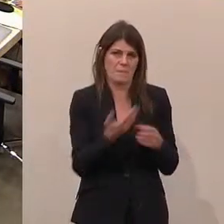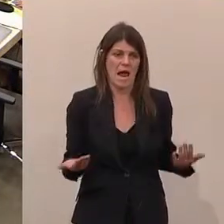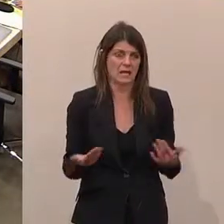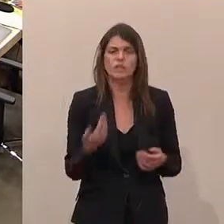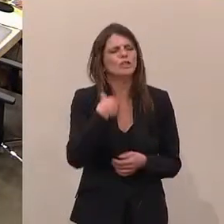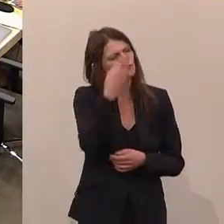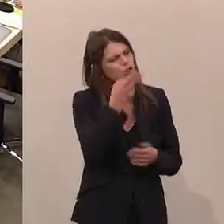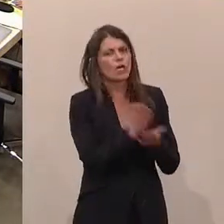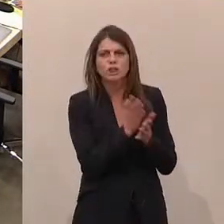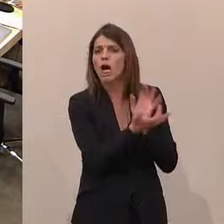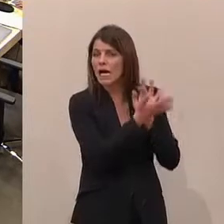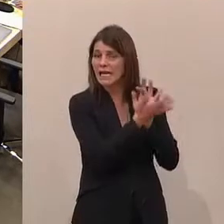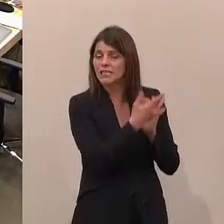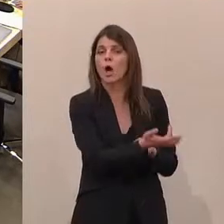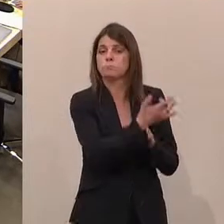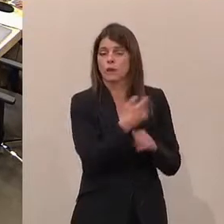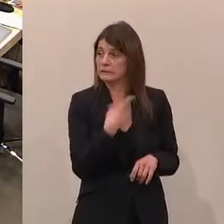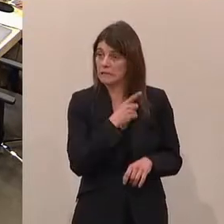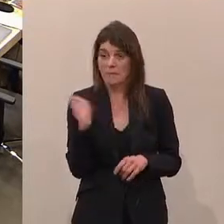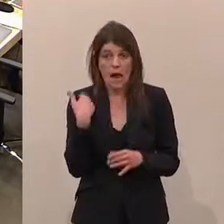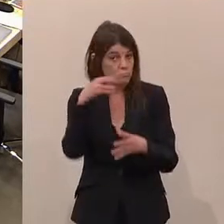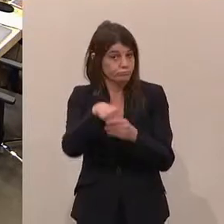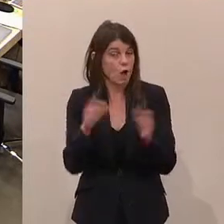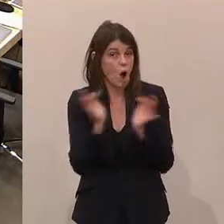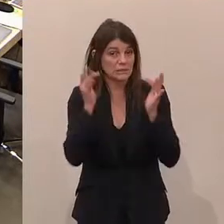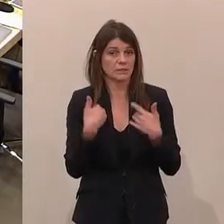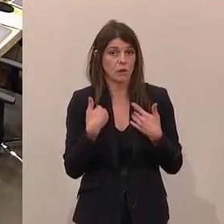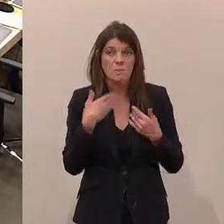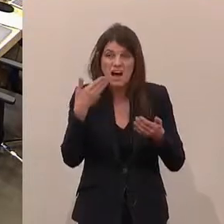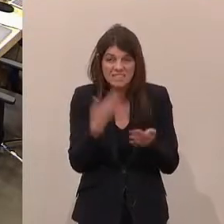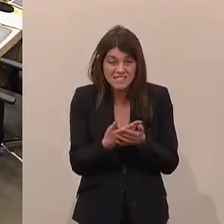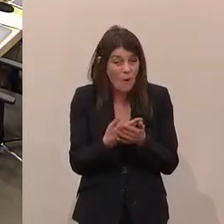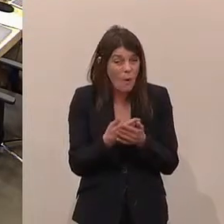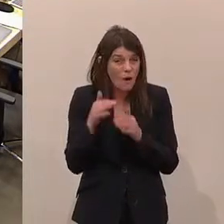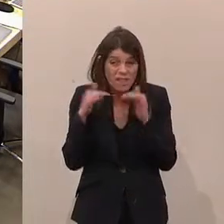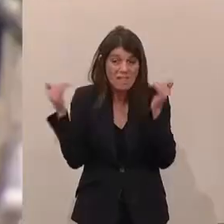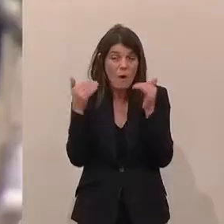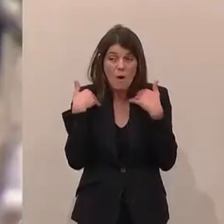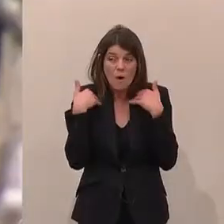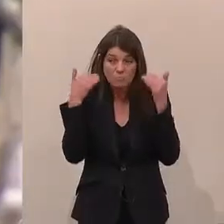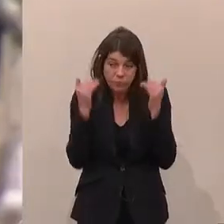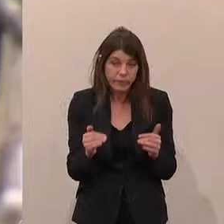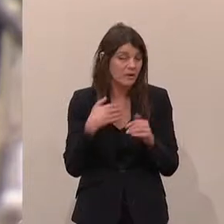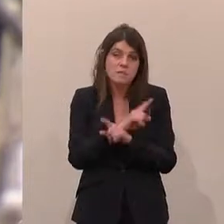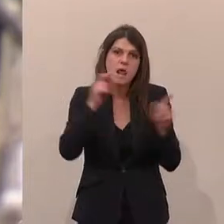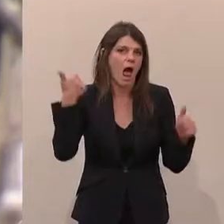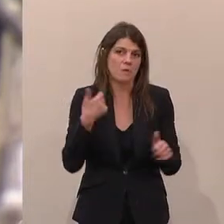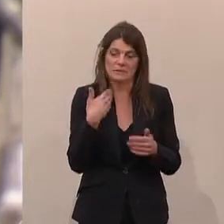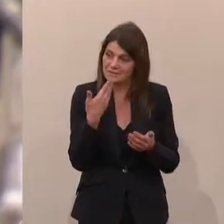Verständnis für kritische Opposition, ich war selber in der Opposition, aber auf so ein Niveau hätten wir uns mit Sicherheit niemals